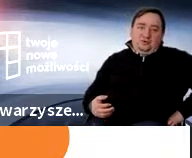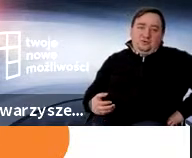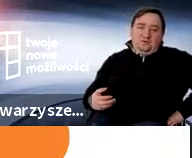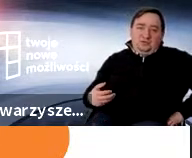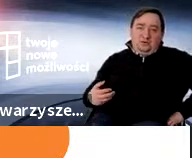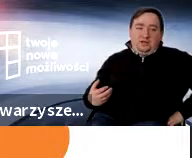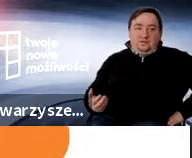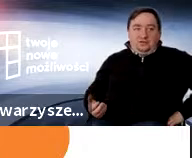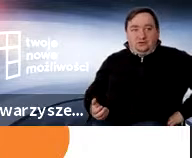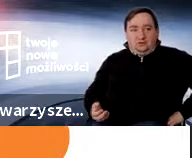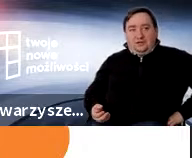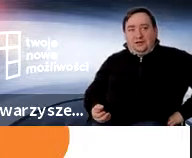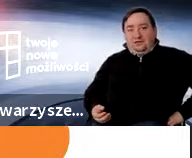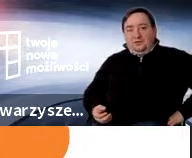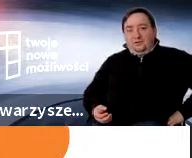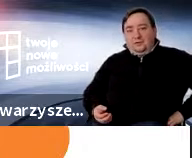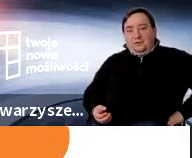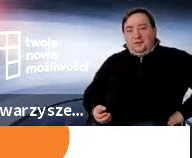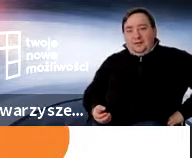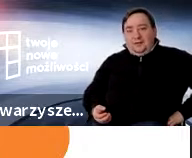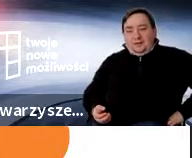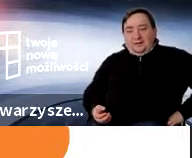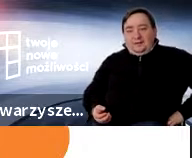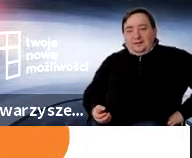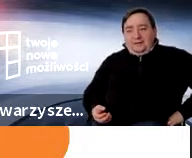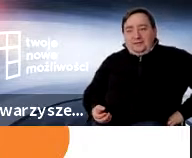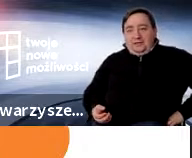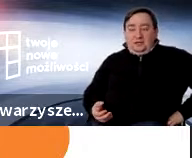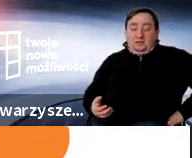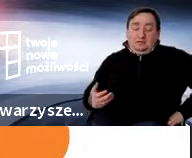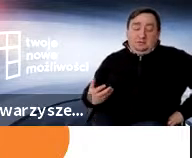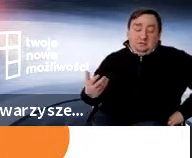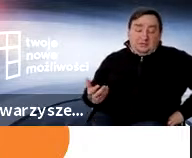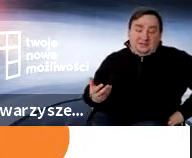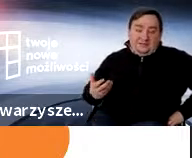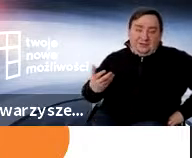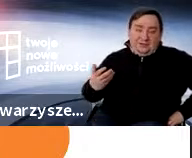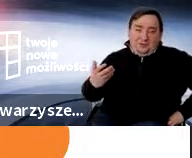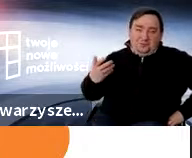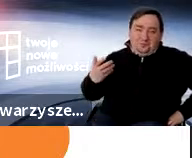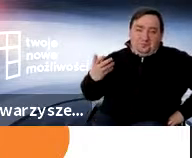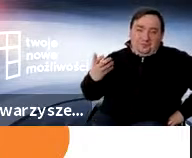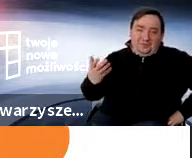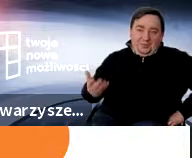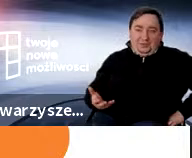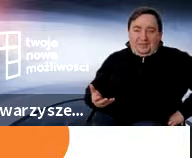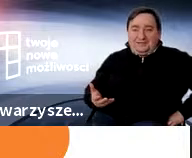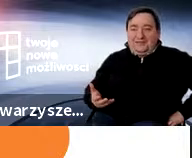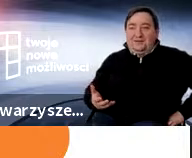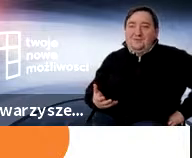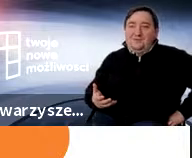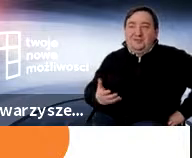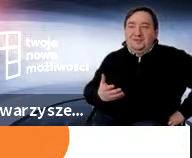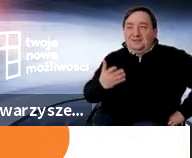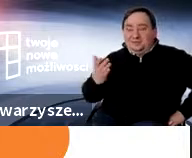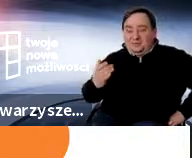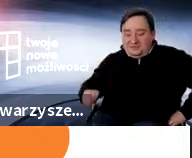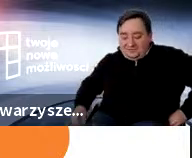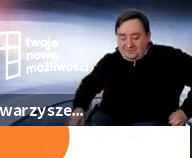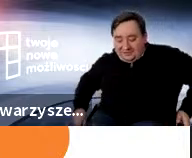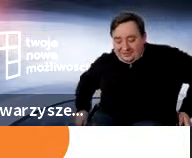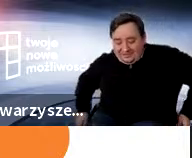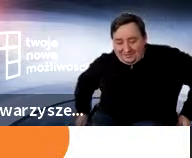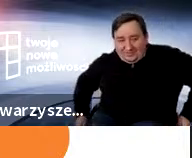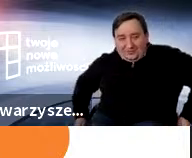występuje dużo większa łatwość kontaktu. I tutaj stawiam taką hipotezę. Może ktoś